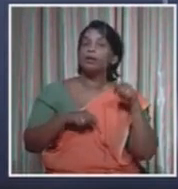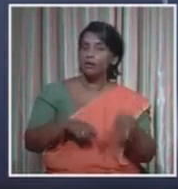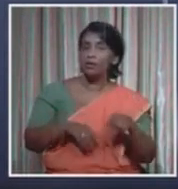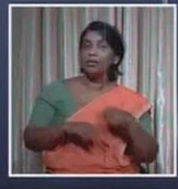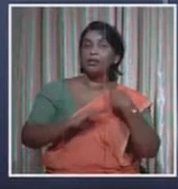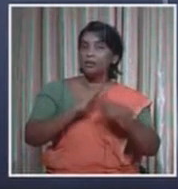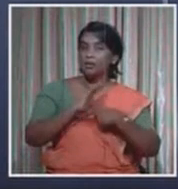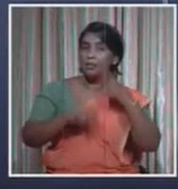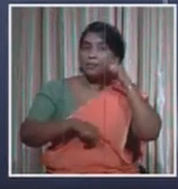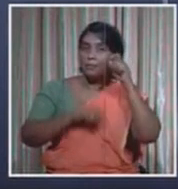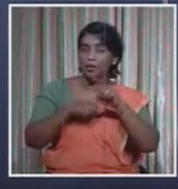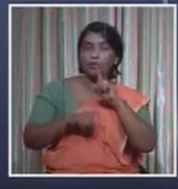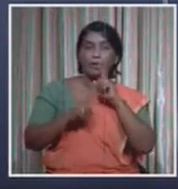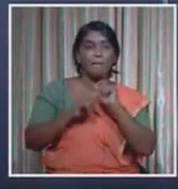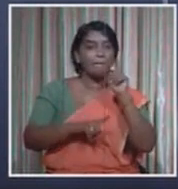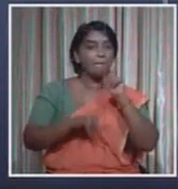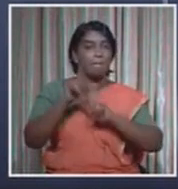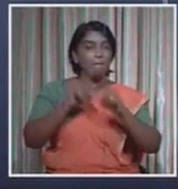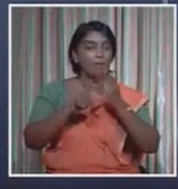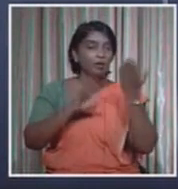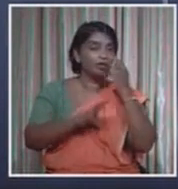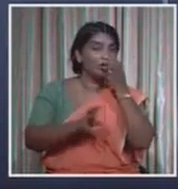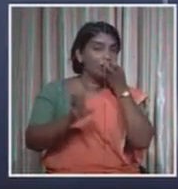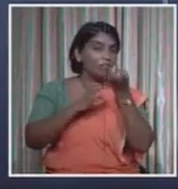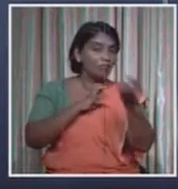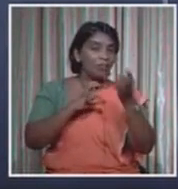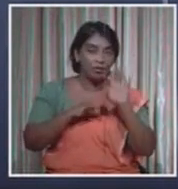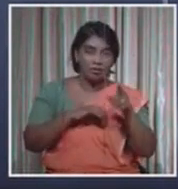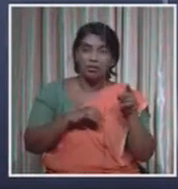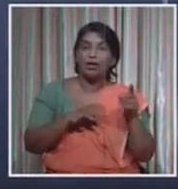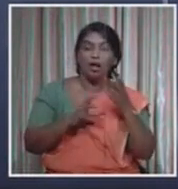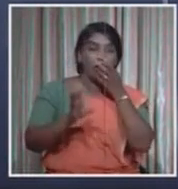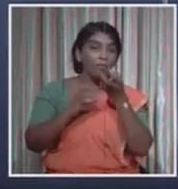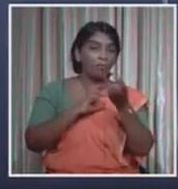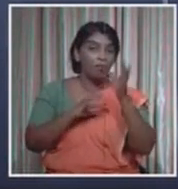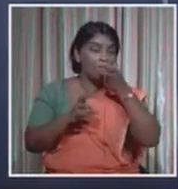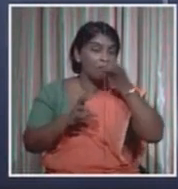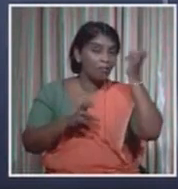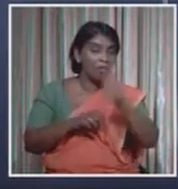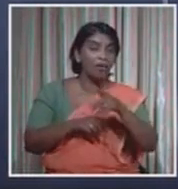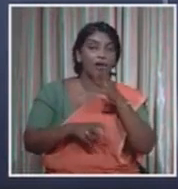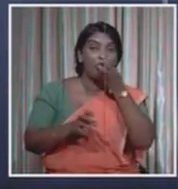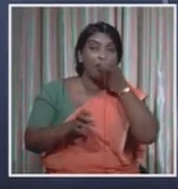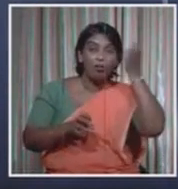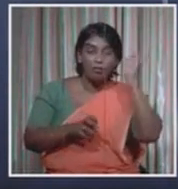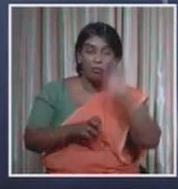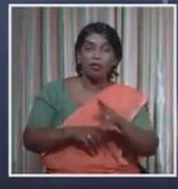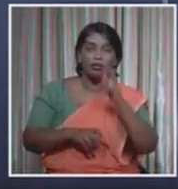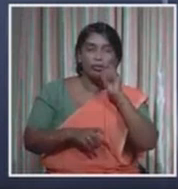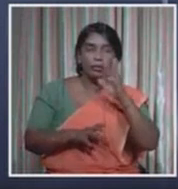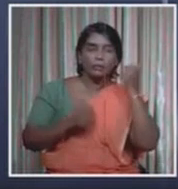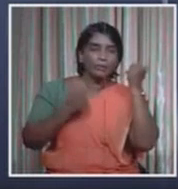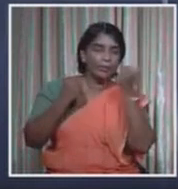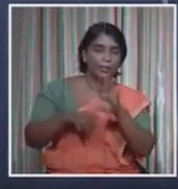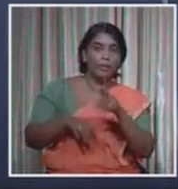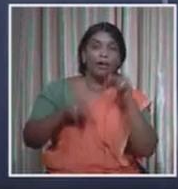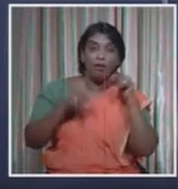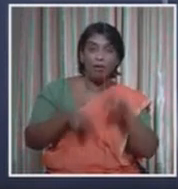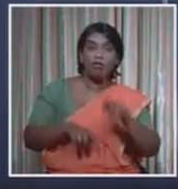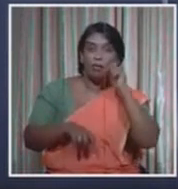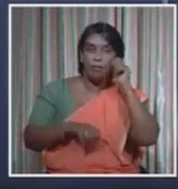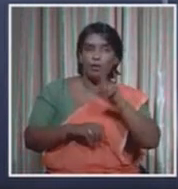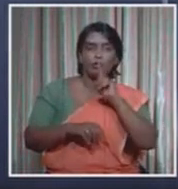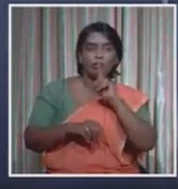මිනිස්සු කියන්නේ අර පාර්ලිමේන්තුවට ඒ දවස්වල බෝම්බ ගැහුවානේ, ඒ බෝම්බ ගහපු වෙලාවේ ඒ බෝම්බ ගැහිම මිනිස්සු එලා දැක්කා. අද මිනිස්සු